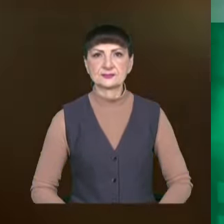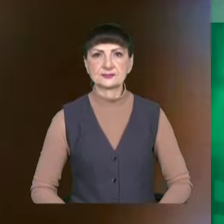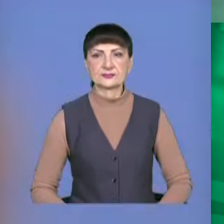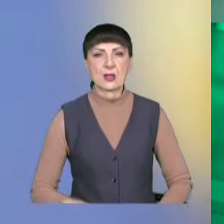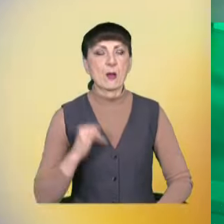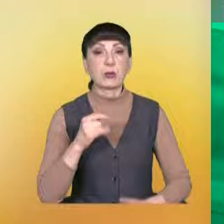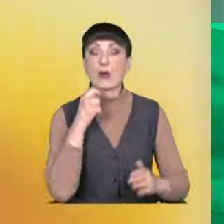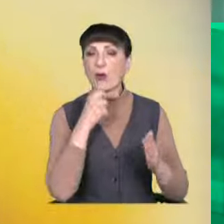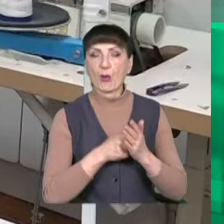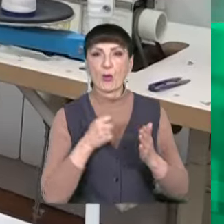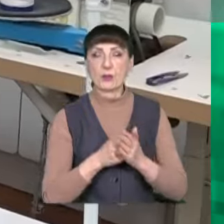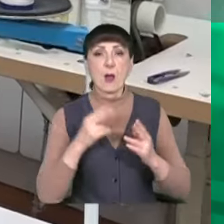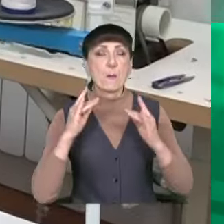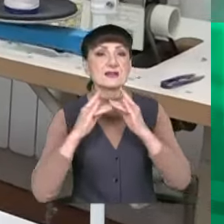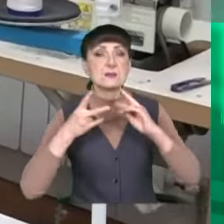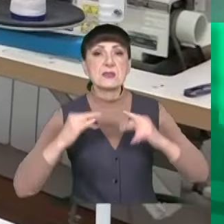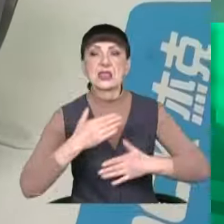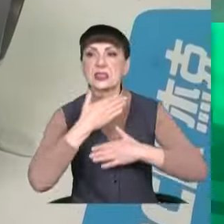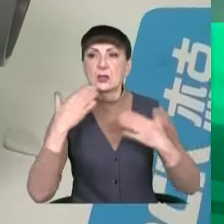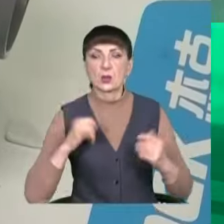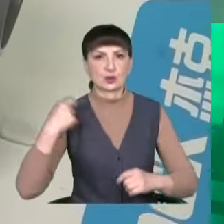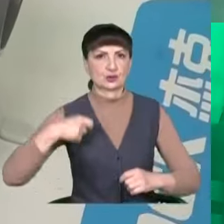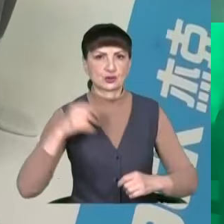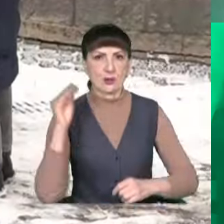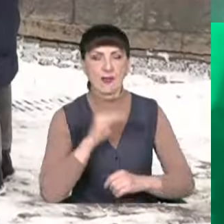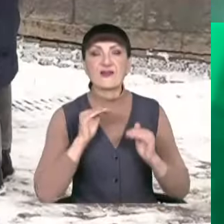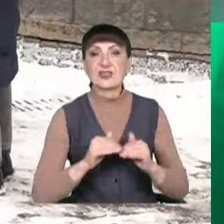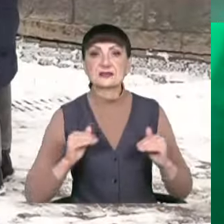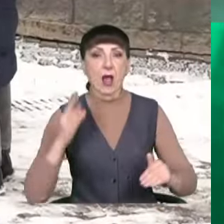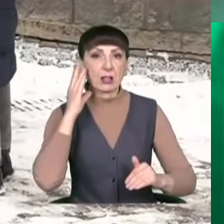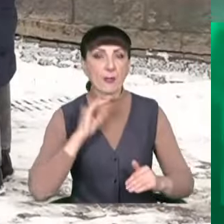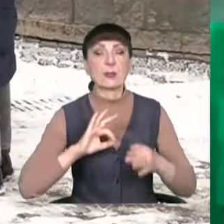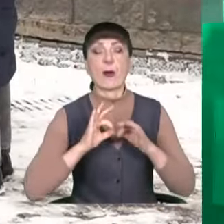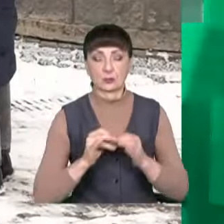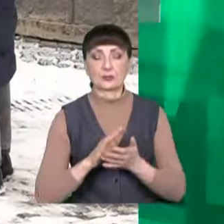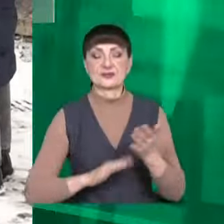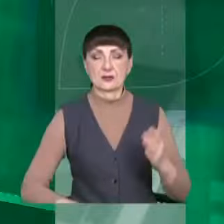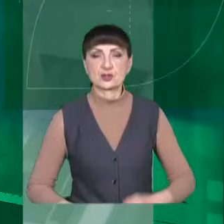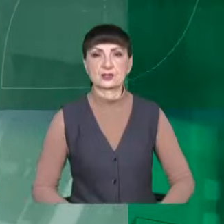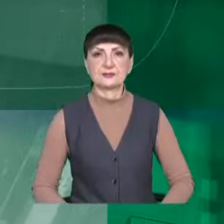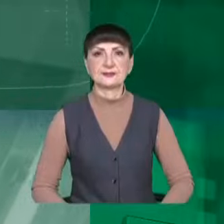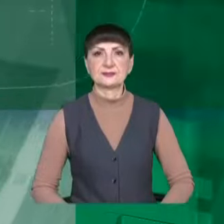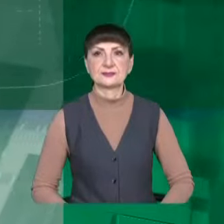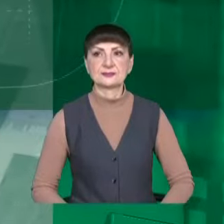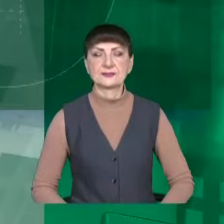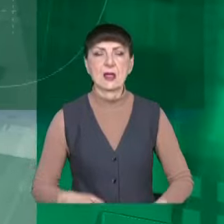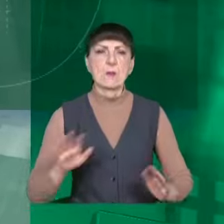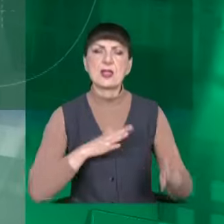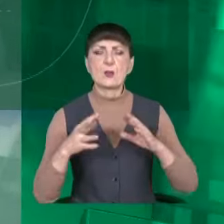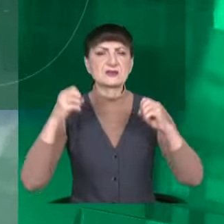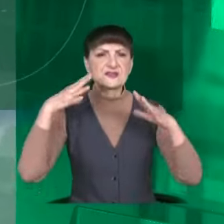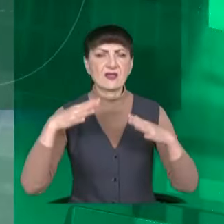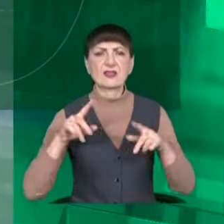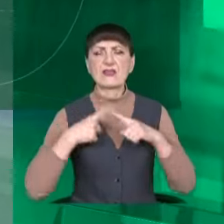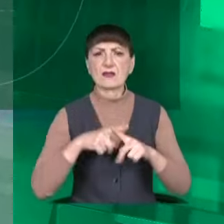Плохо кормят, не меняют постель и организовали швейный цех в детсаду Алматы. Подробности в выпуске. Перебой со светом, перегорающая